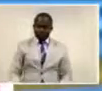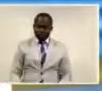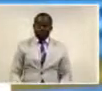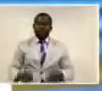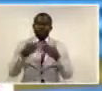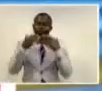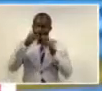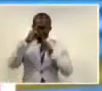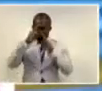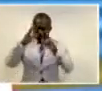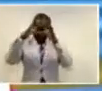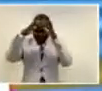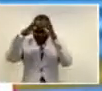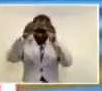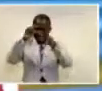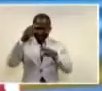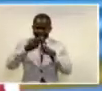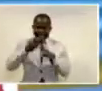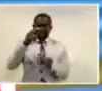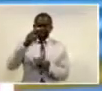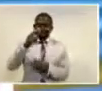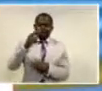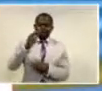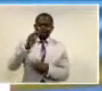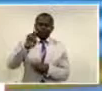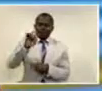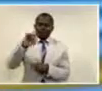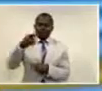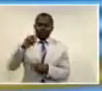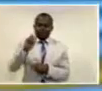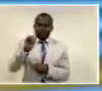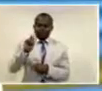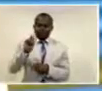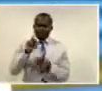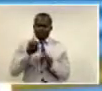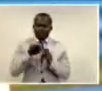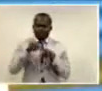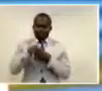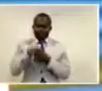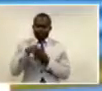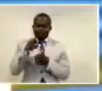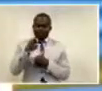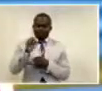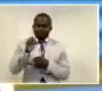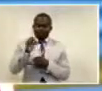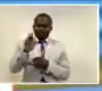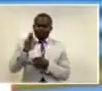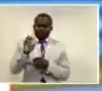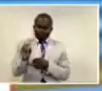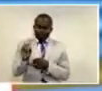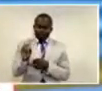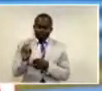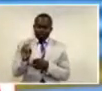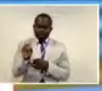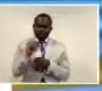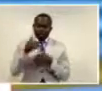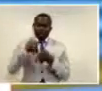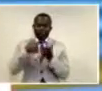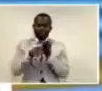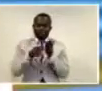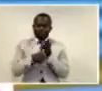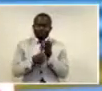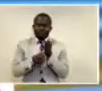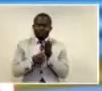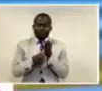Kubahwa Perezida wa Repubulika nitwa Nyirangwabije Brigitte. Nkaba naraturutse Irutsiro. Mbo tukaba dufite